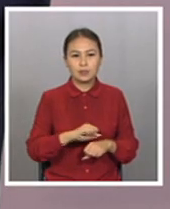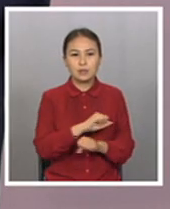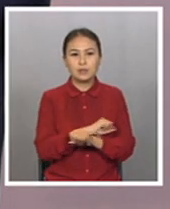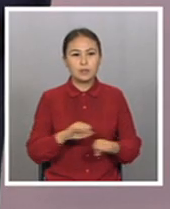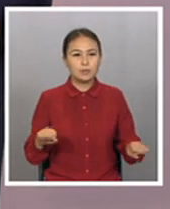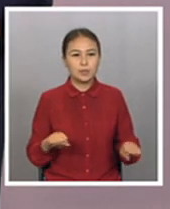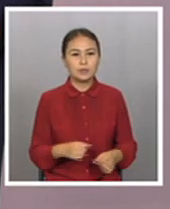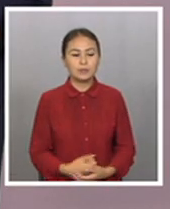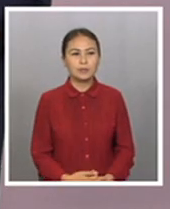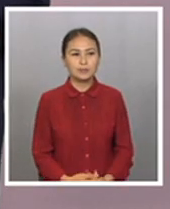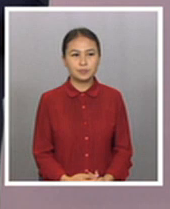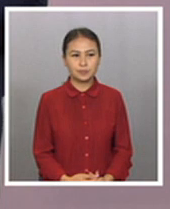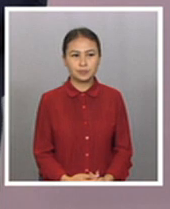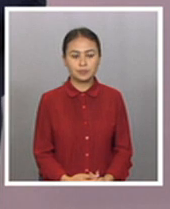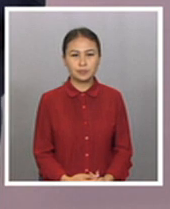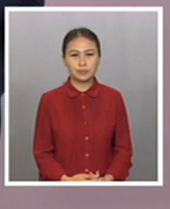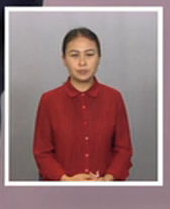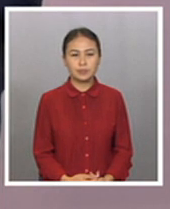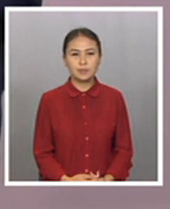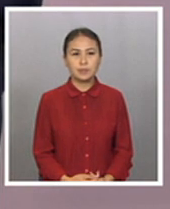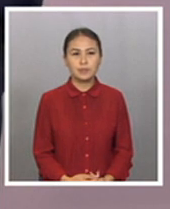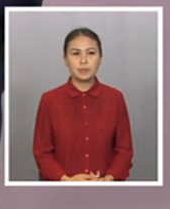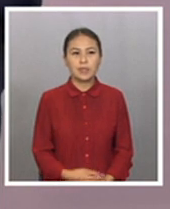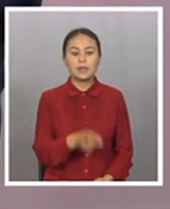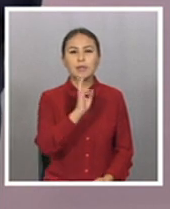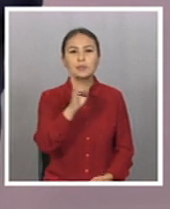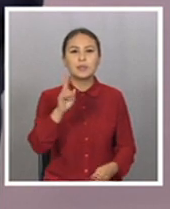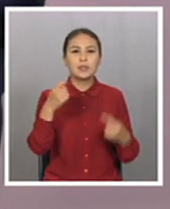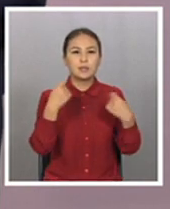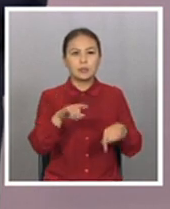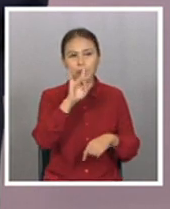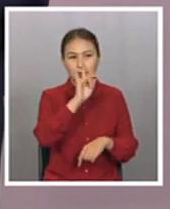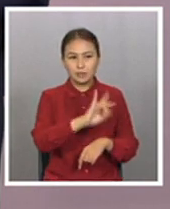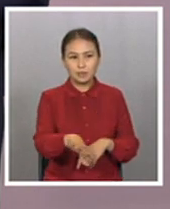Бесікті сатпайды. Кімге сатпайды?